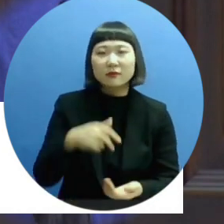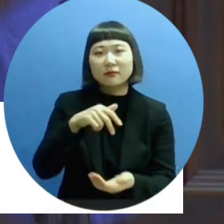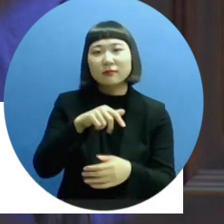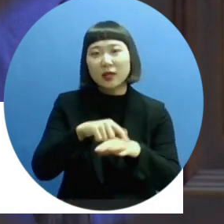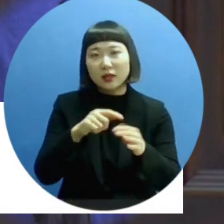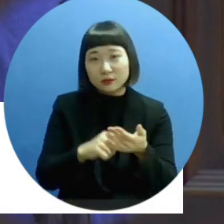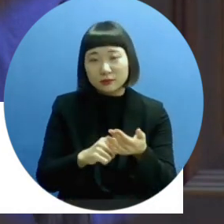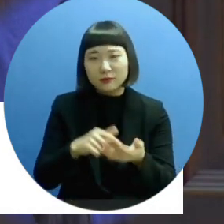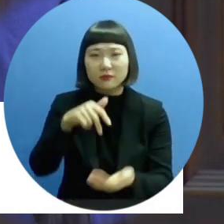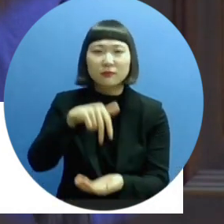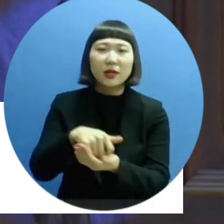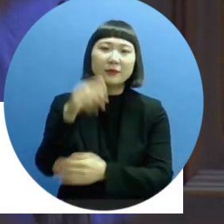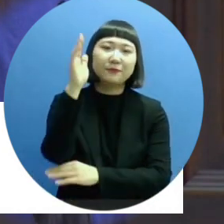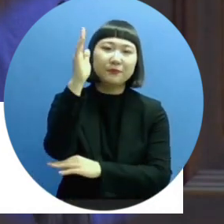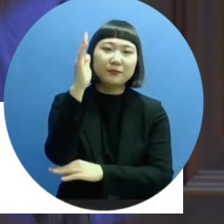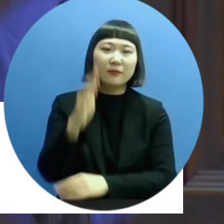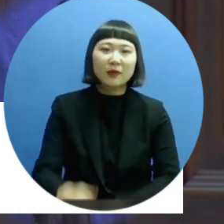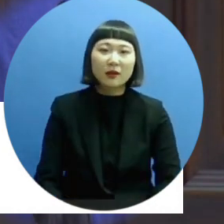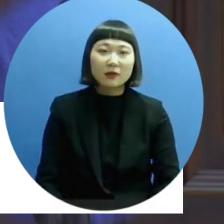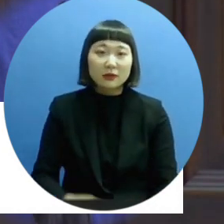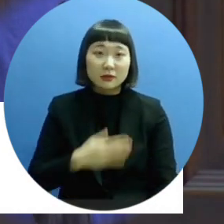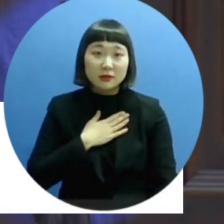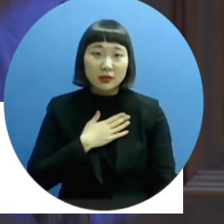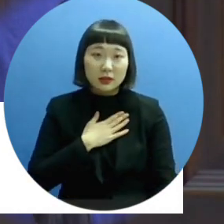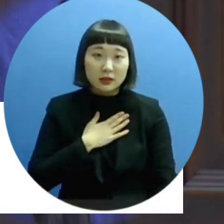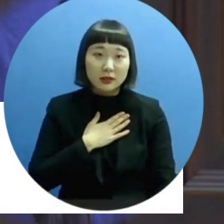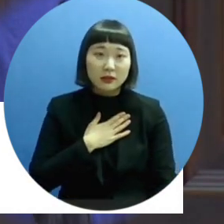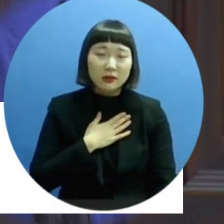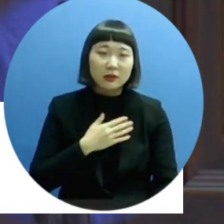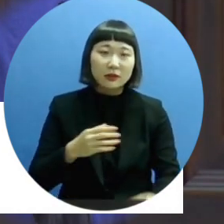본 의원이 예산 의원으로서